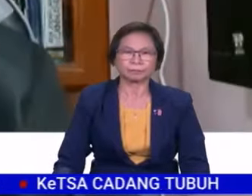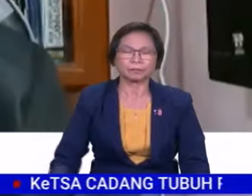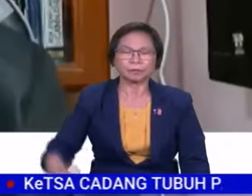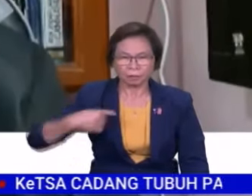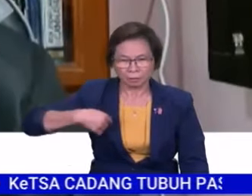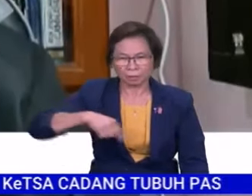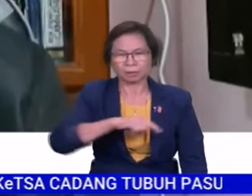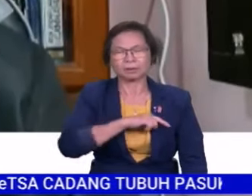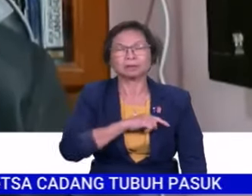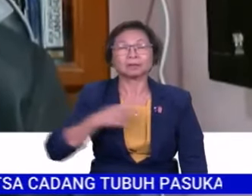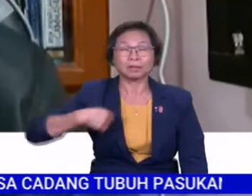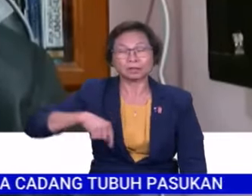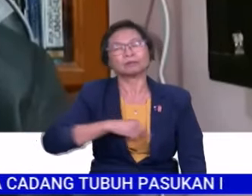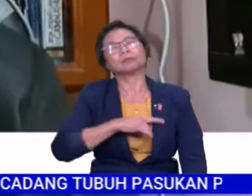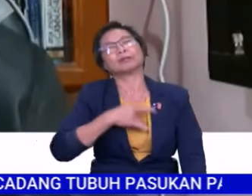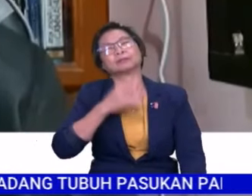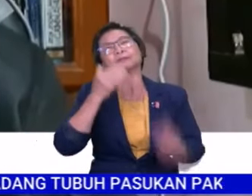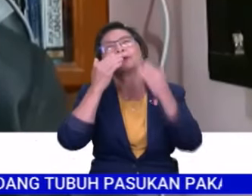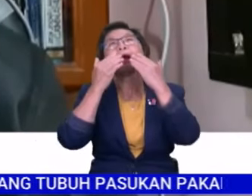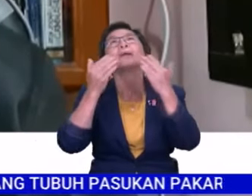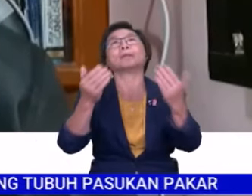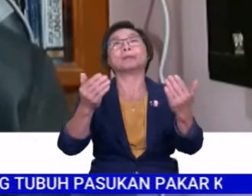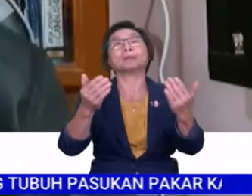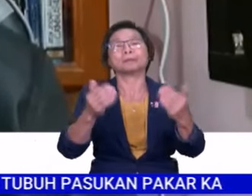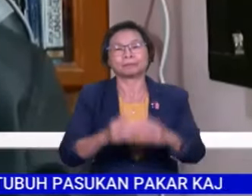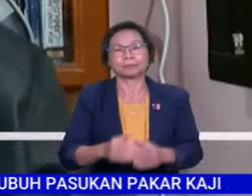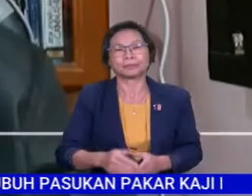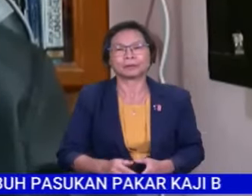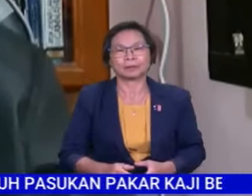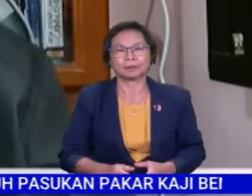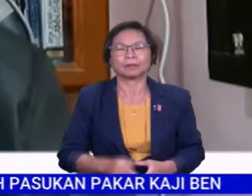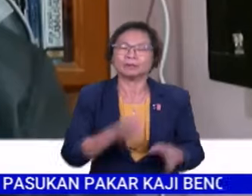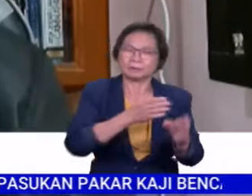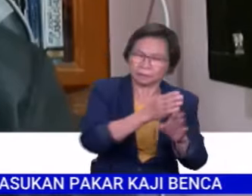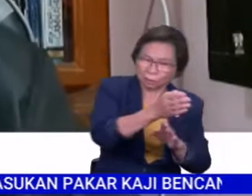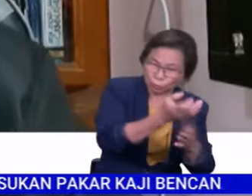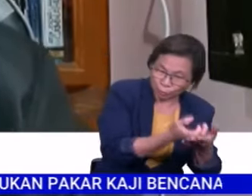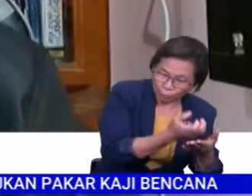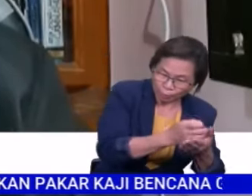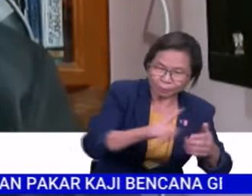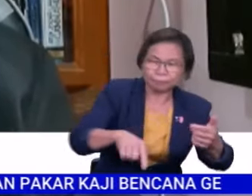Dan kita rasa alhamdulillah sektor-sektor seperti sektor ekonomi,